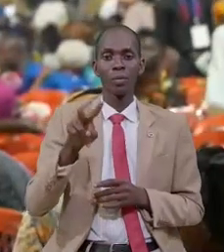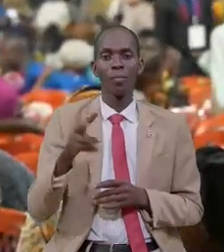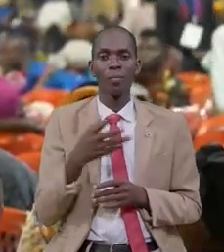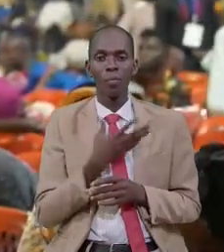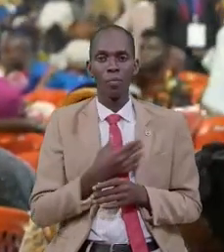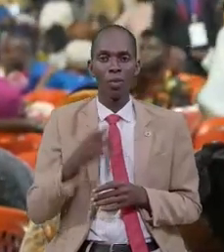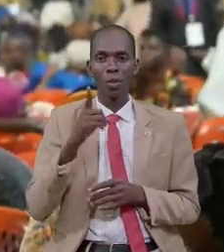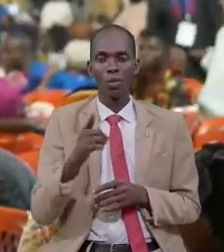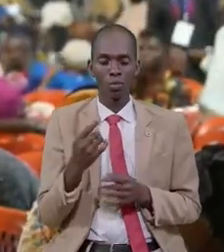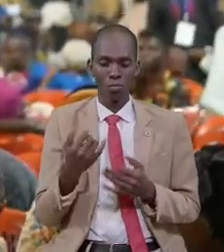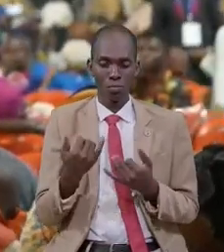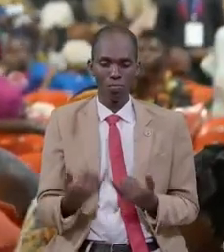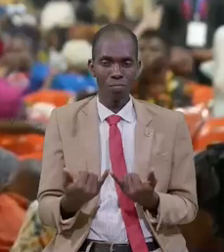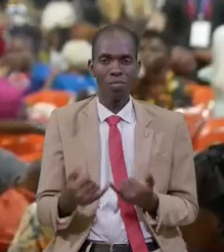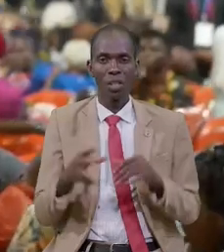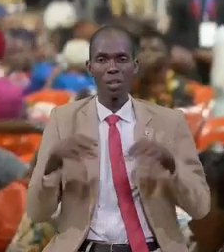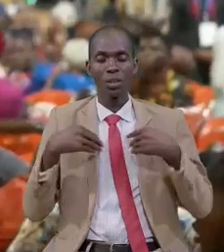et vous venez donner votre vie à Christ,